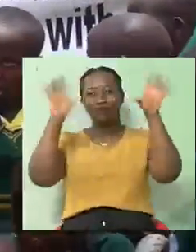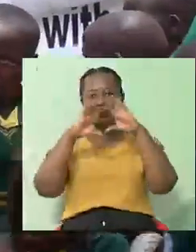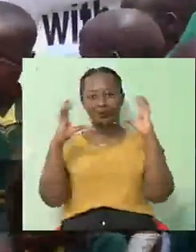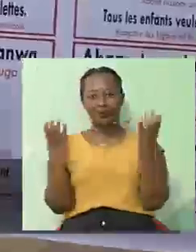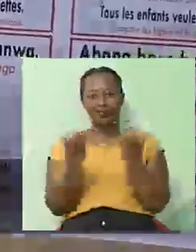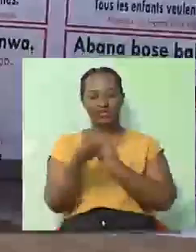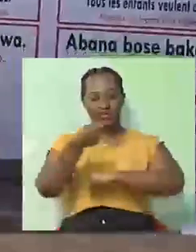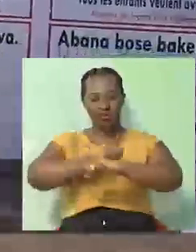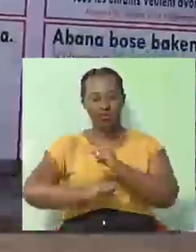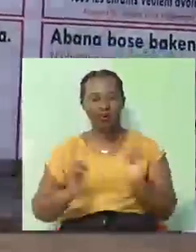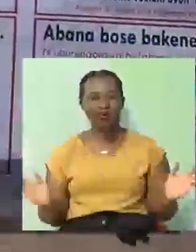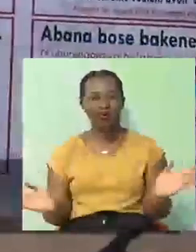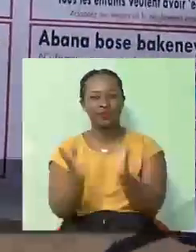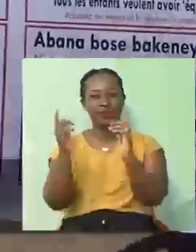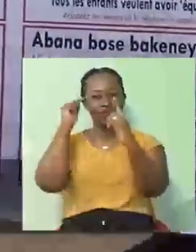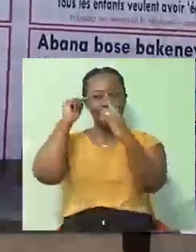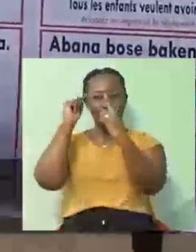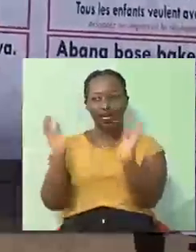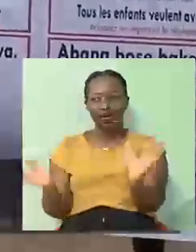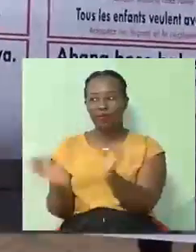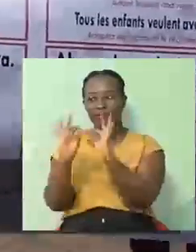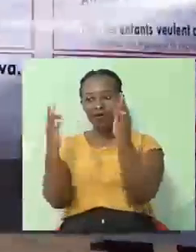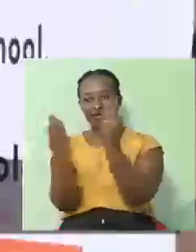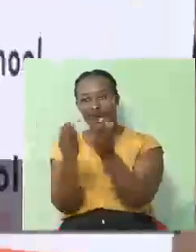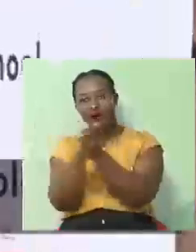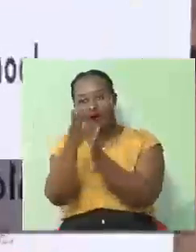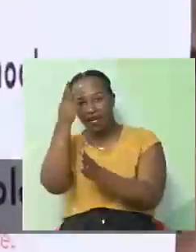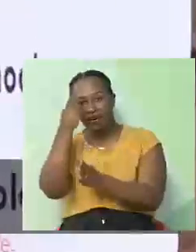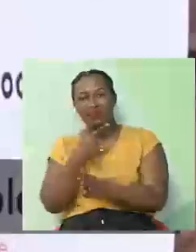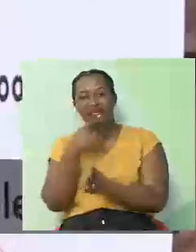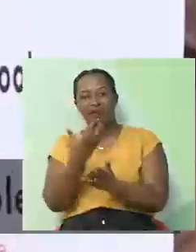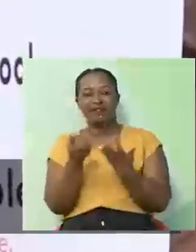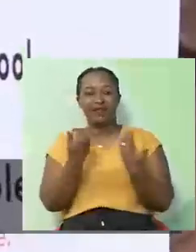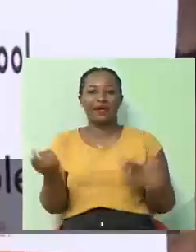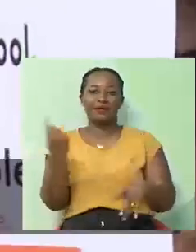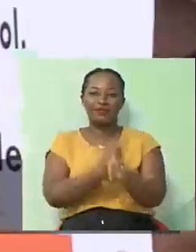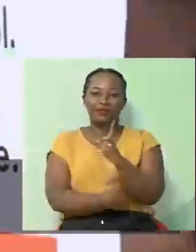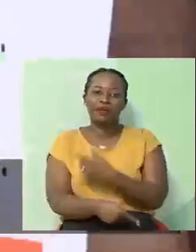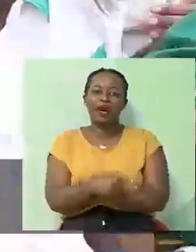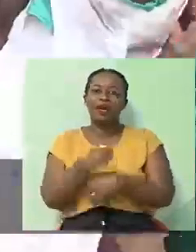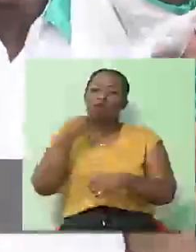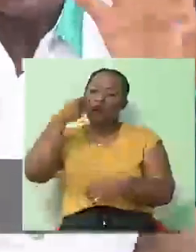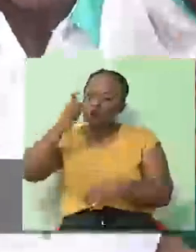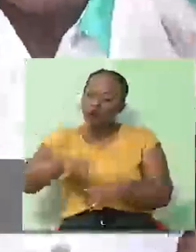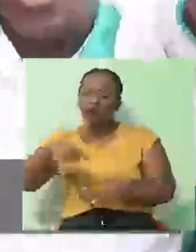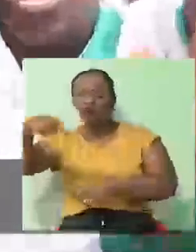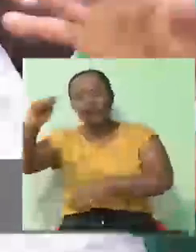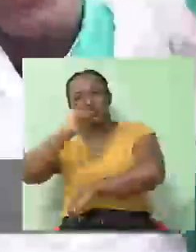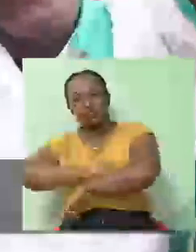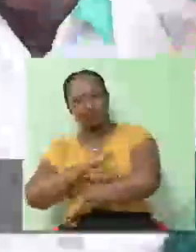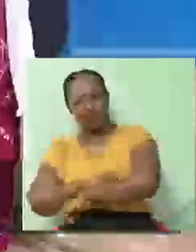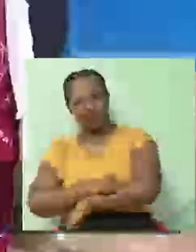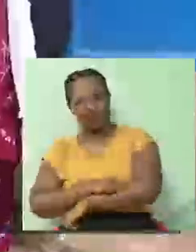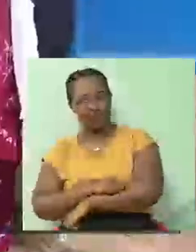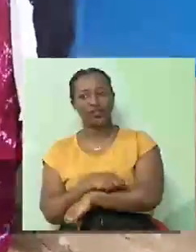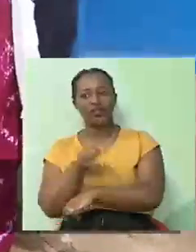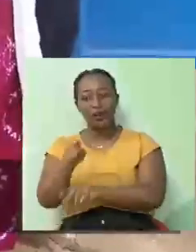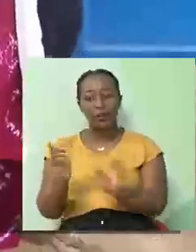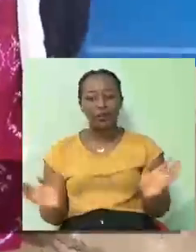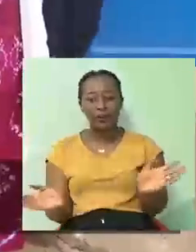no hino ku isi hari igikorwa cy'ubukangurambaga bugamije gukangurira imiryango n'ababyeyi bafite abana bafite ubumuga kutabavutsa uburenganzira bwo kugana